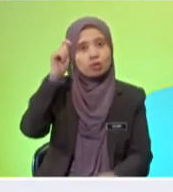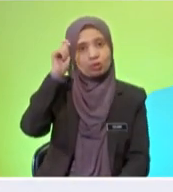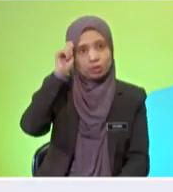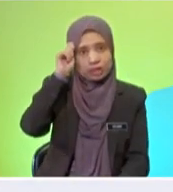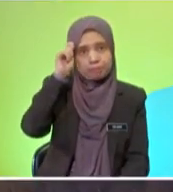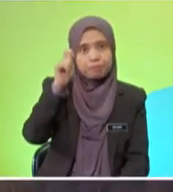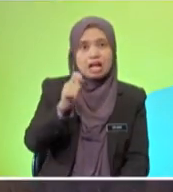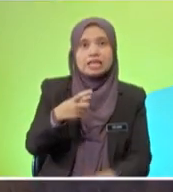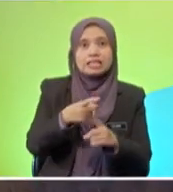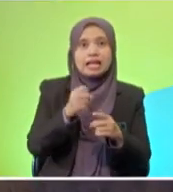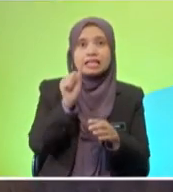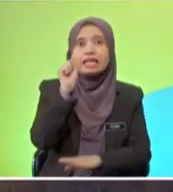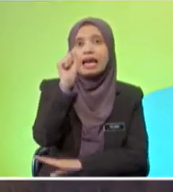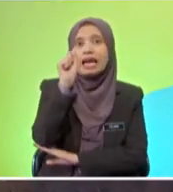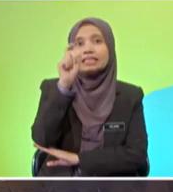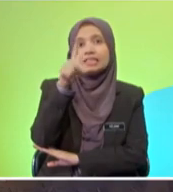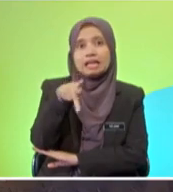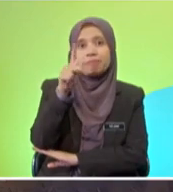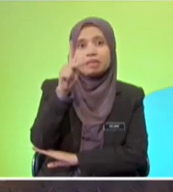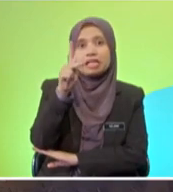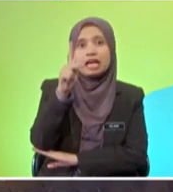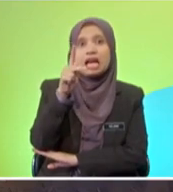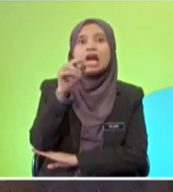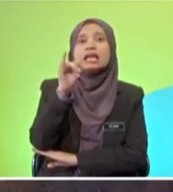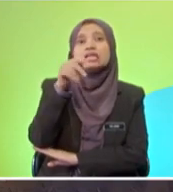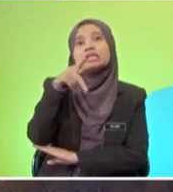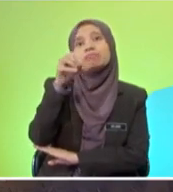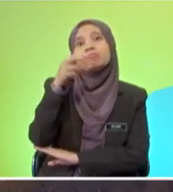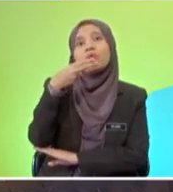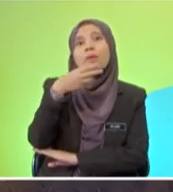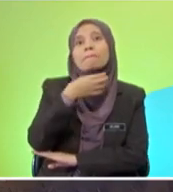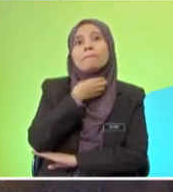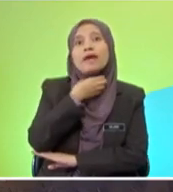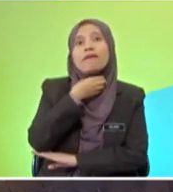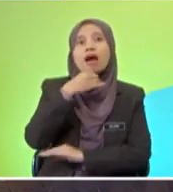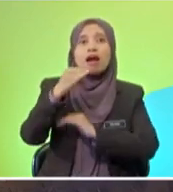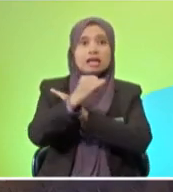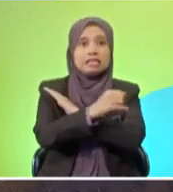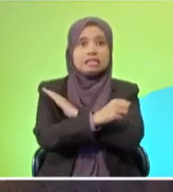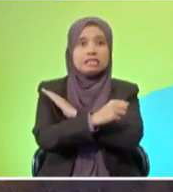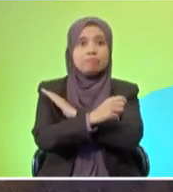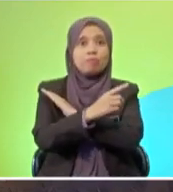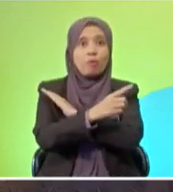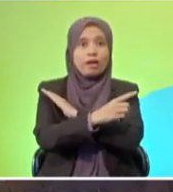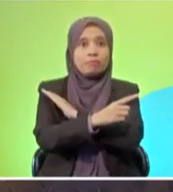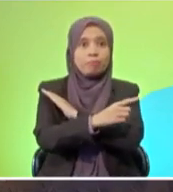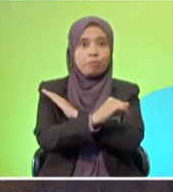dari sekolah kebangsaan pendidikan khas Ipoh Ipoh perak juga bersama dengan juru bahasa